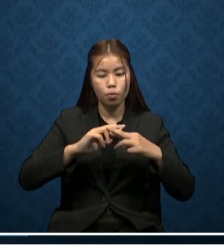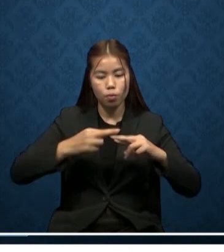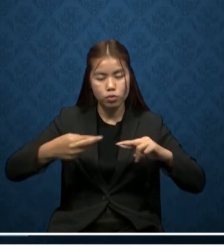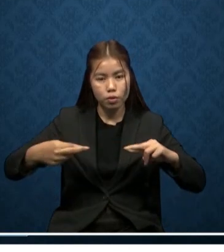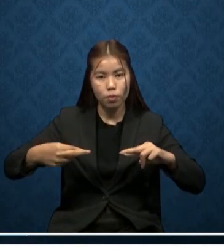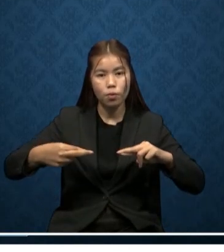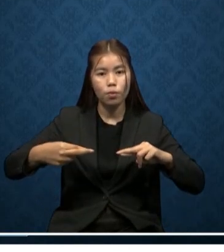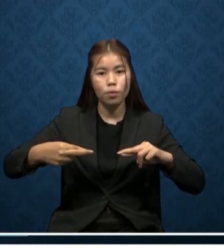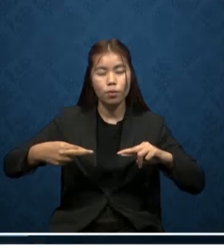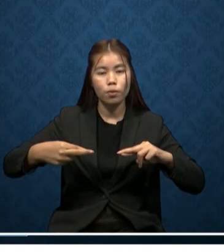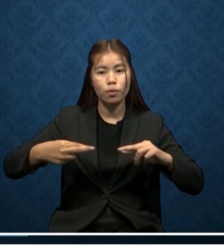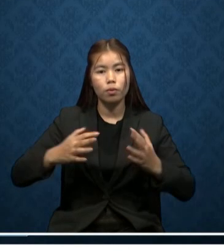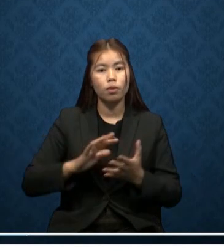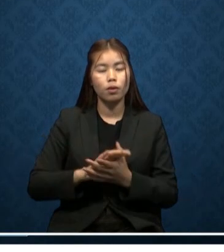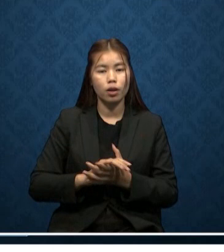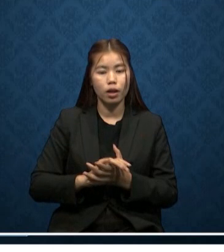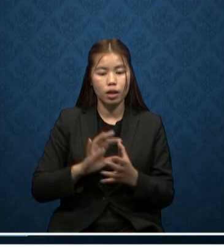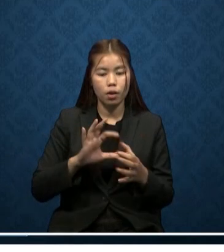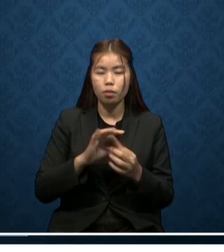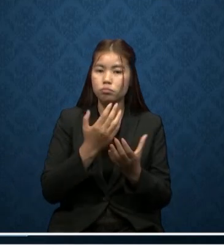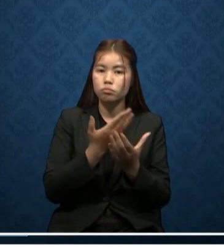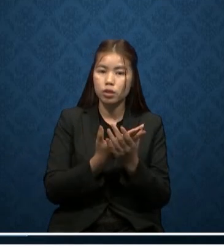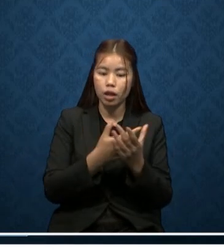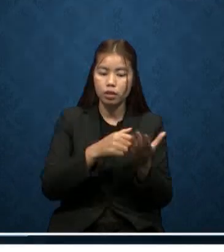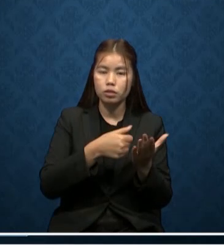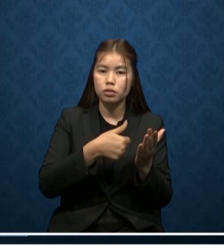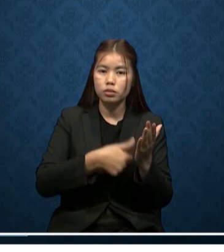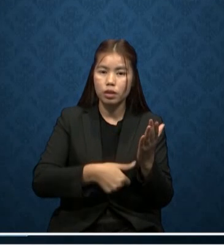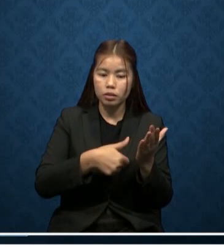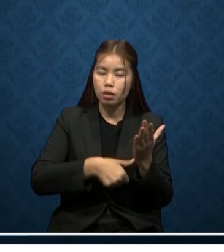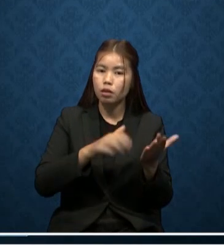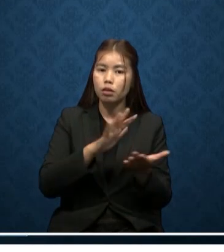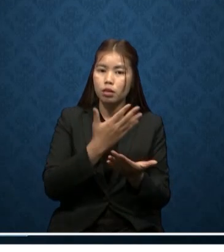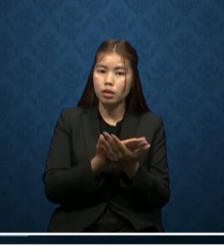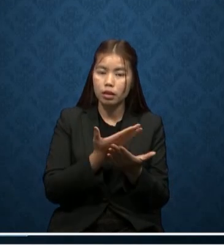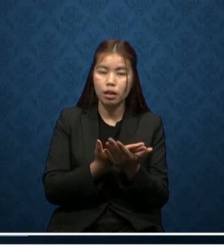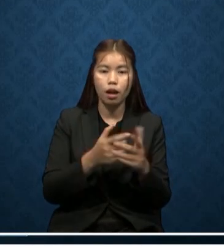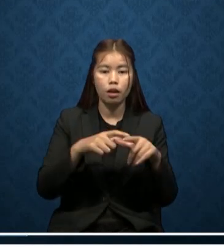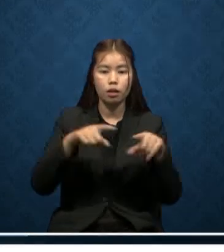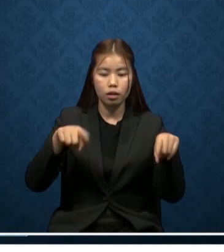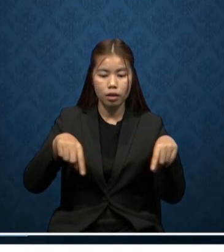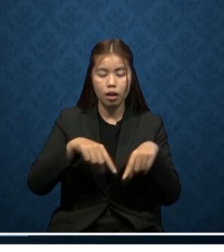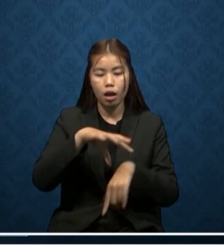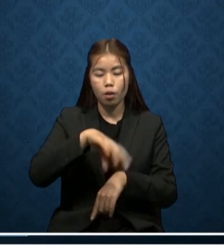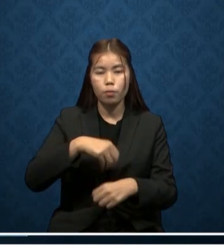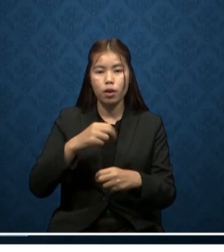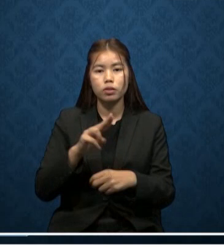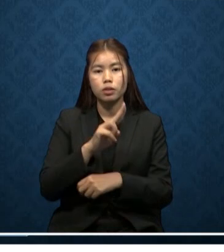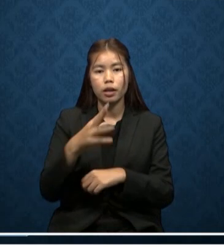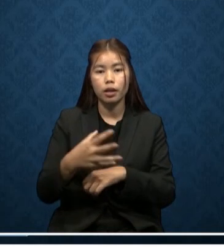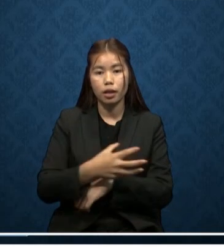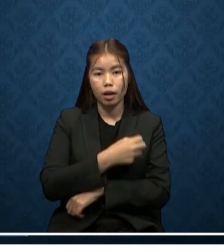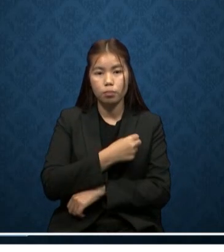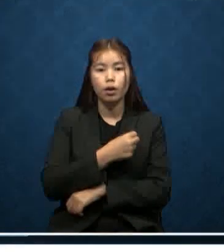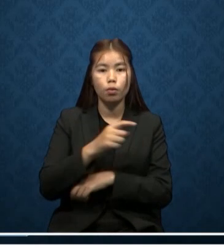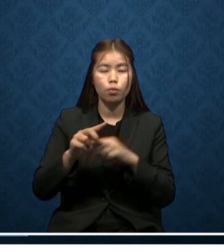Changeนะครับในเรื่องของเช็คก็คือการนำอนอร์เข้ามาใช้ในการดำเนินการซึ่งซึ่งกี้บางท่านก็